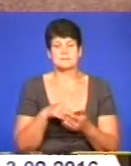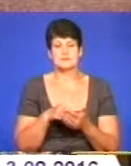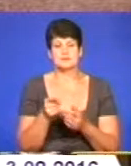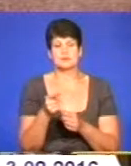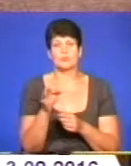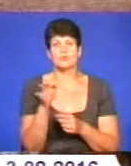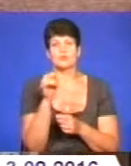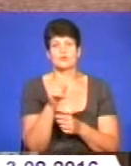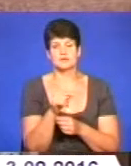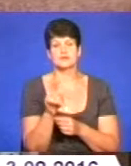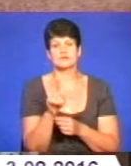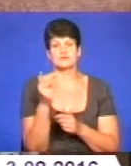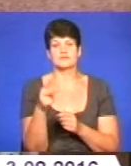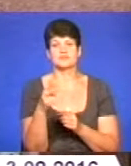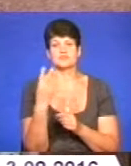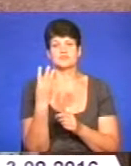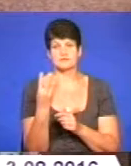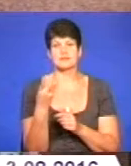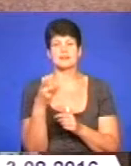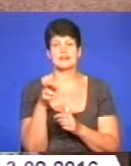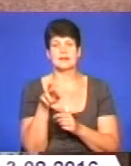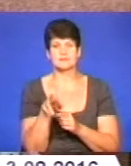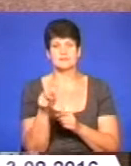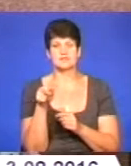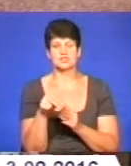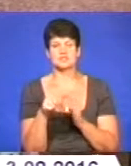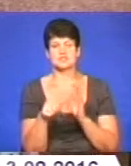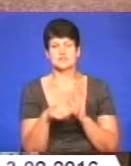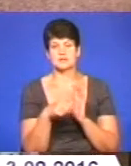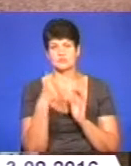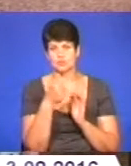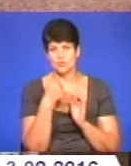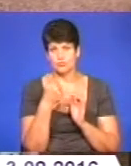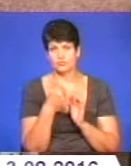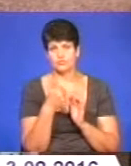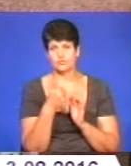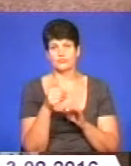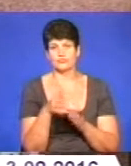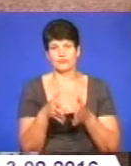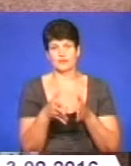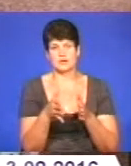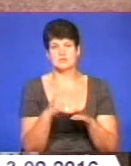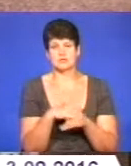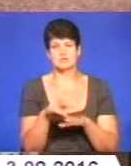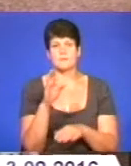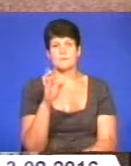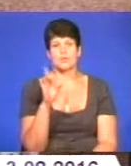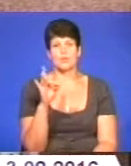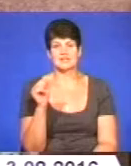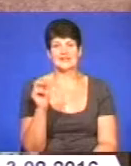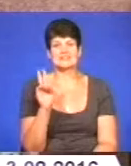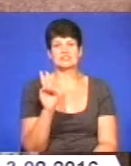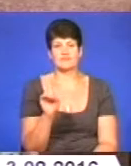Тернополя про те, що 24 липня 2016 року в дворі по вулиці Брюкнера 2 у місті